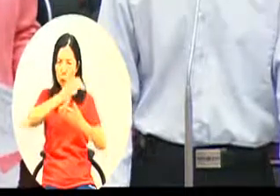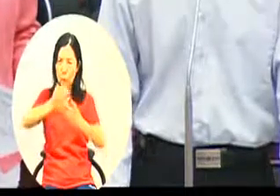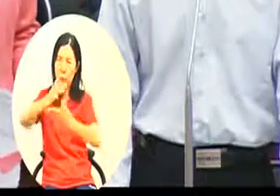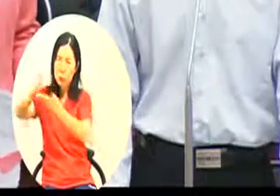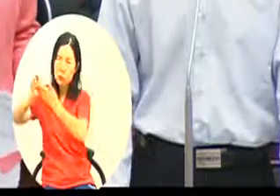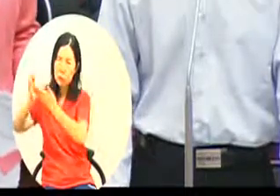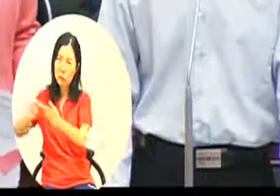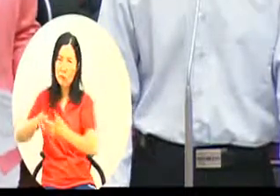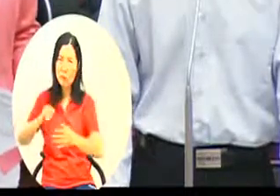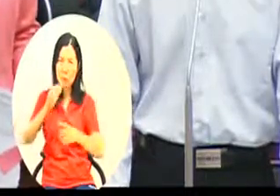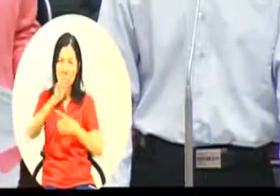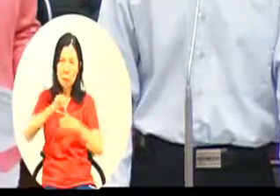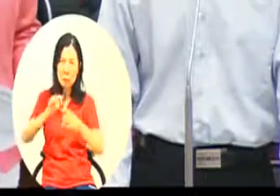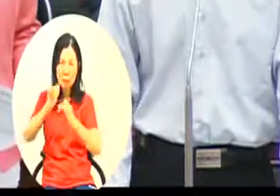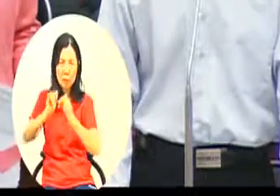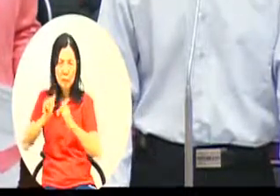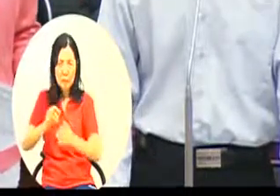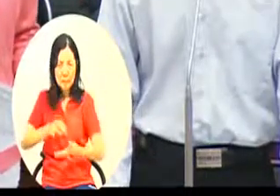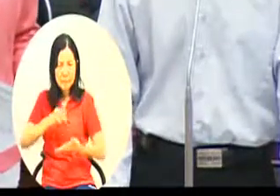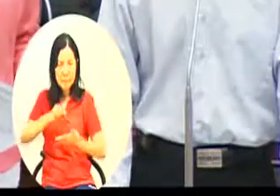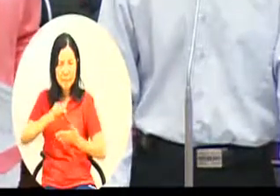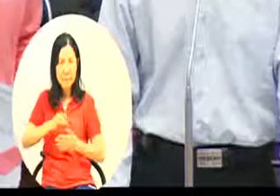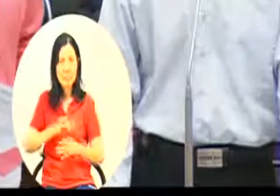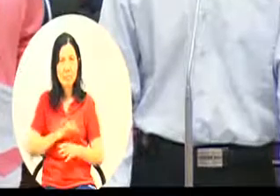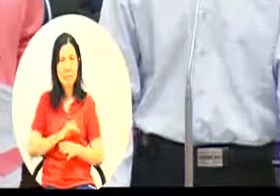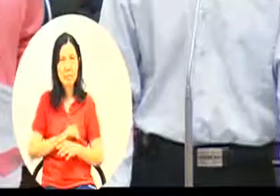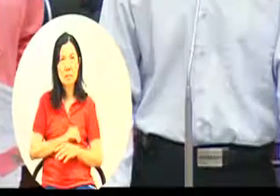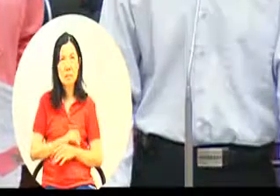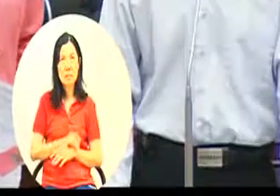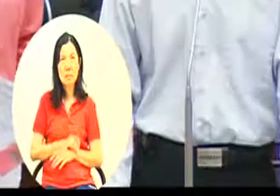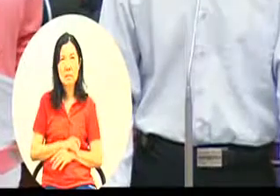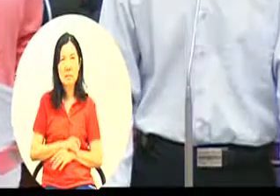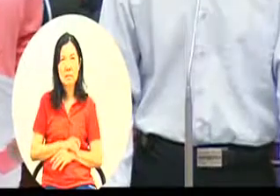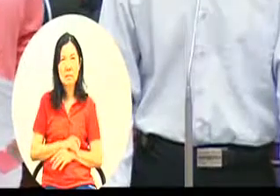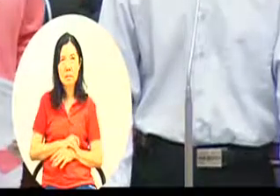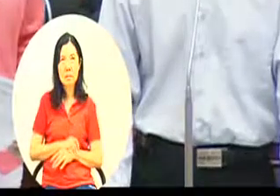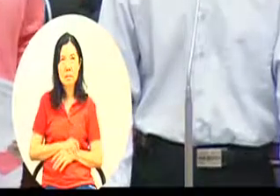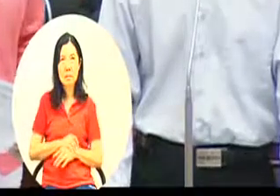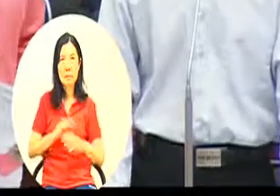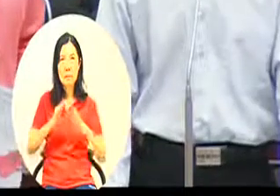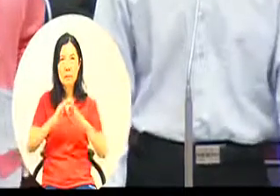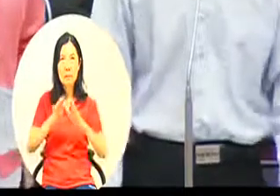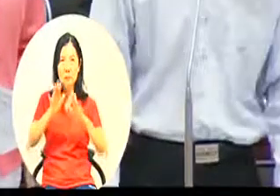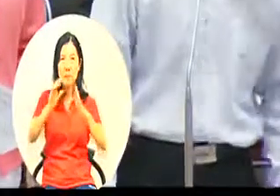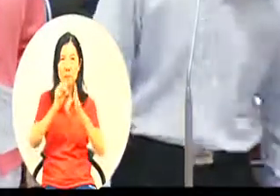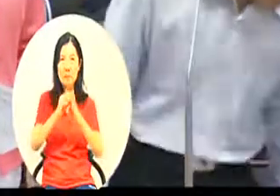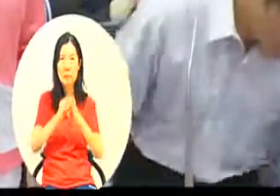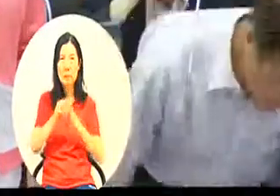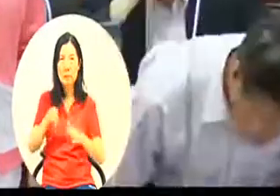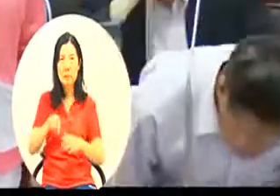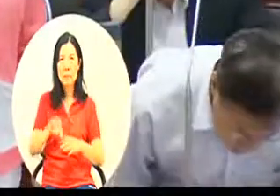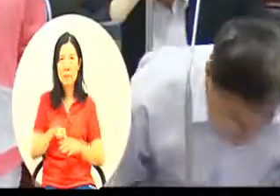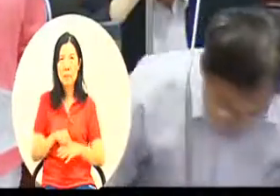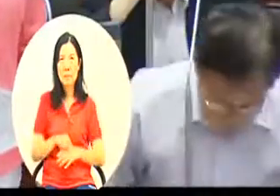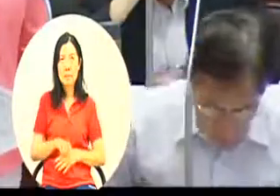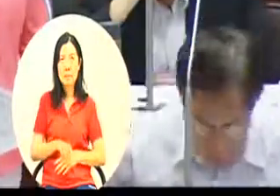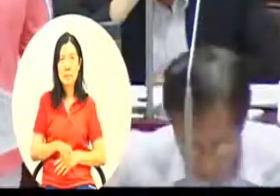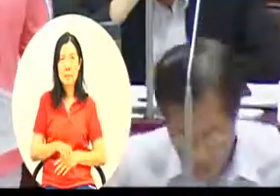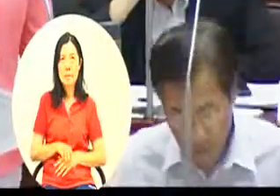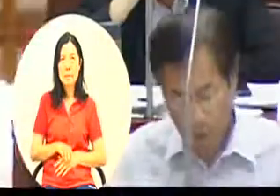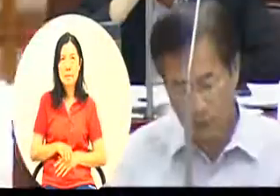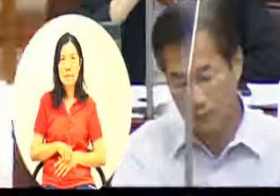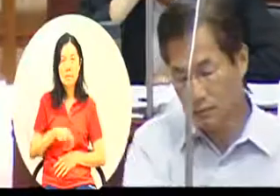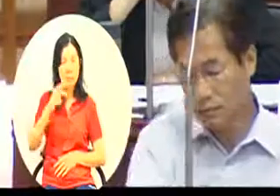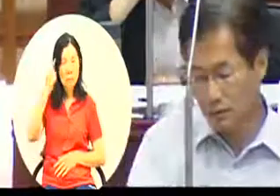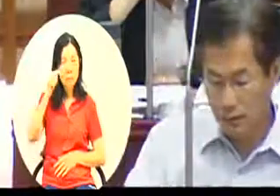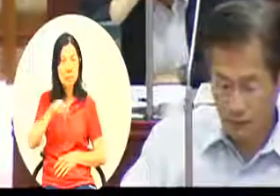农民不担忧吗？所以呢，都发局这边。局长请坐哈，都发局这边，你认为